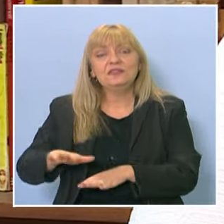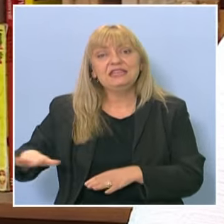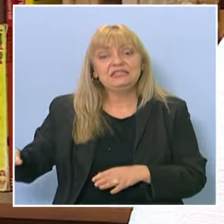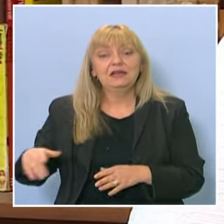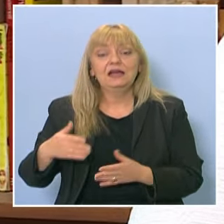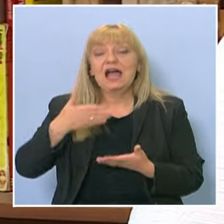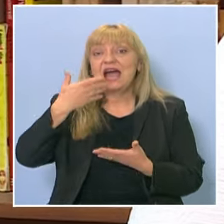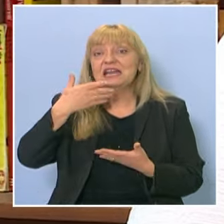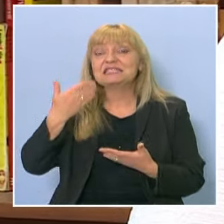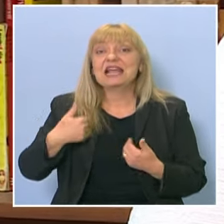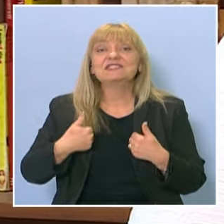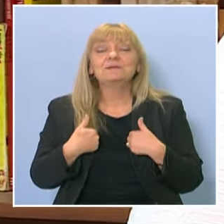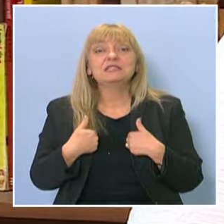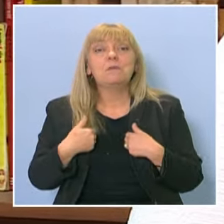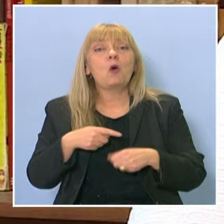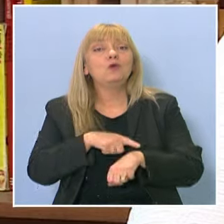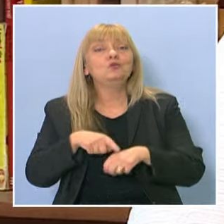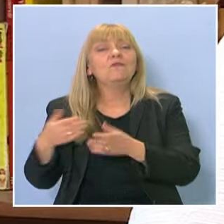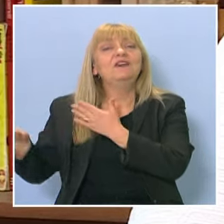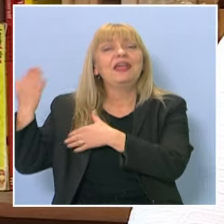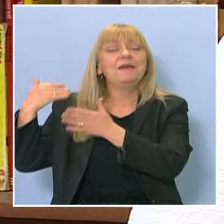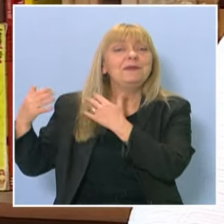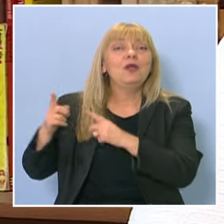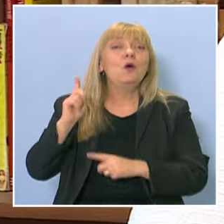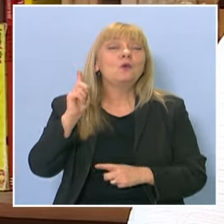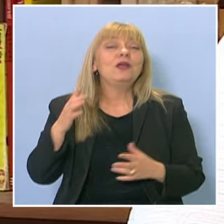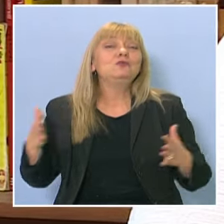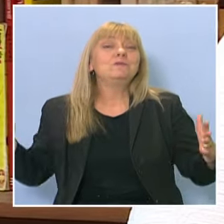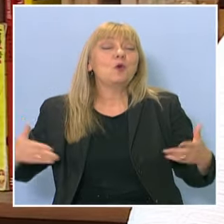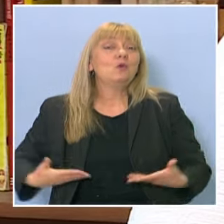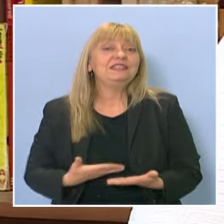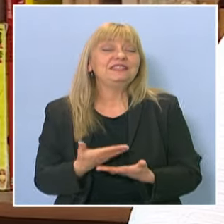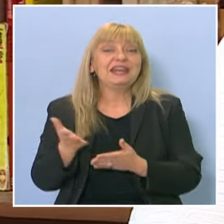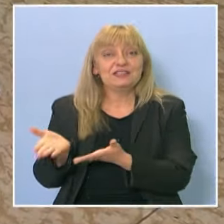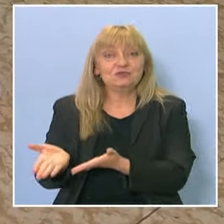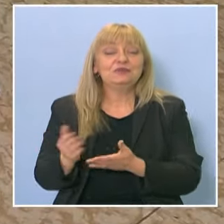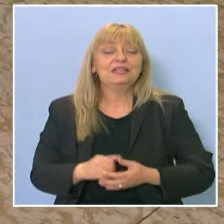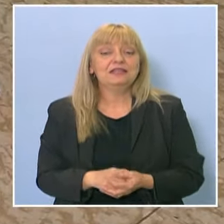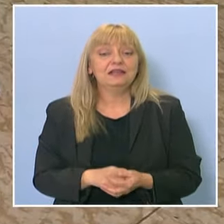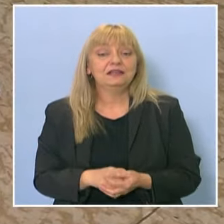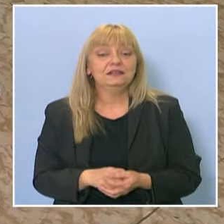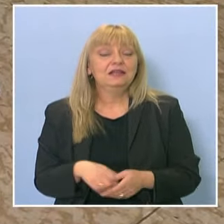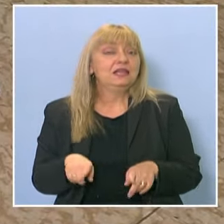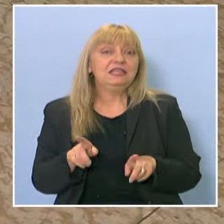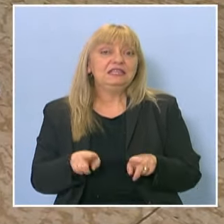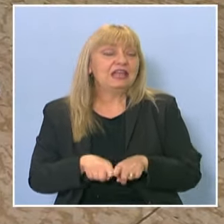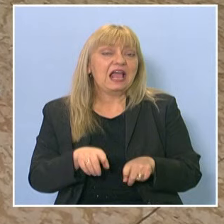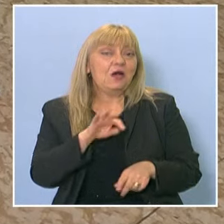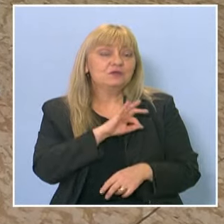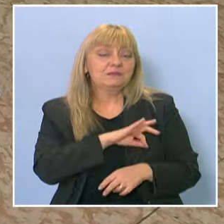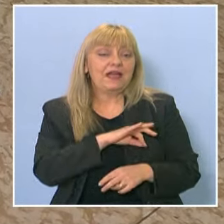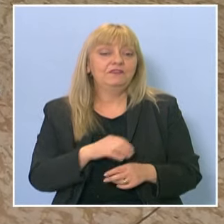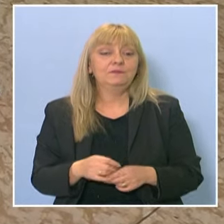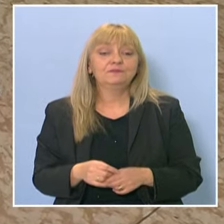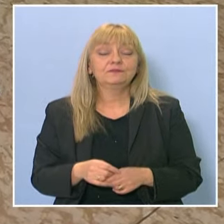Разказвам им за моето време, което още по-им е интересно. И така. И успявате. Госпожо